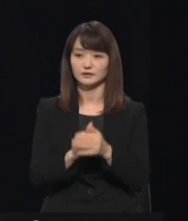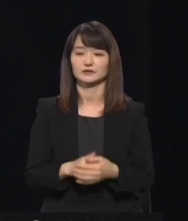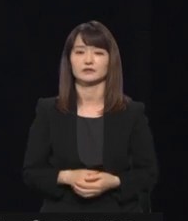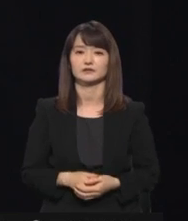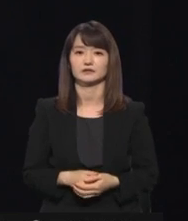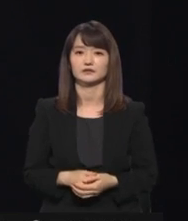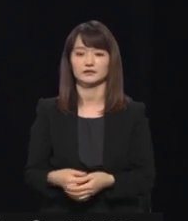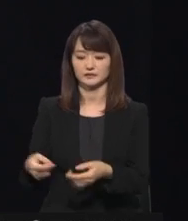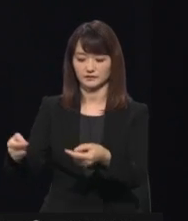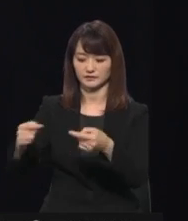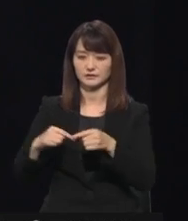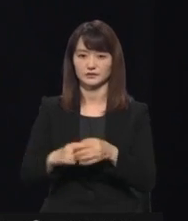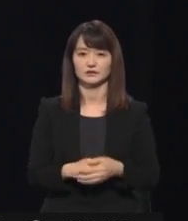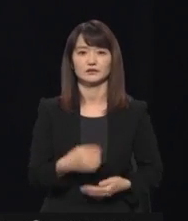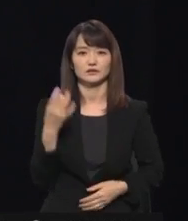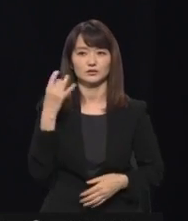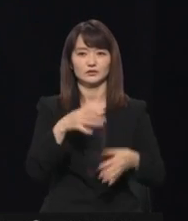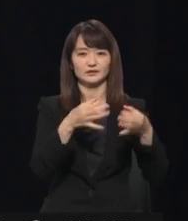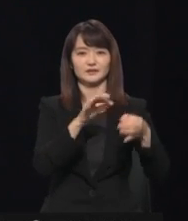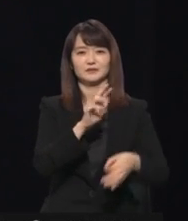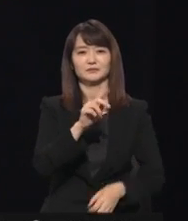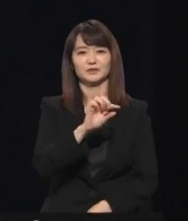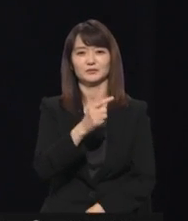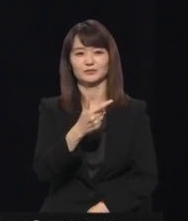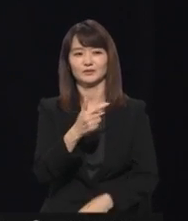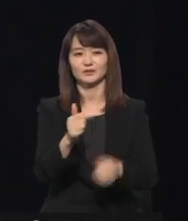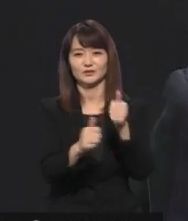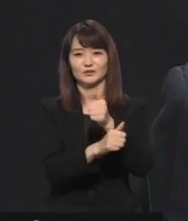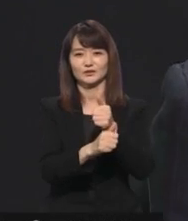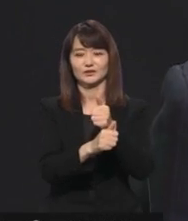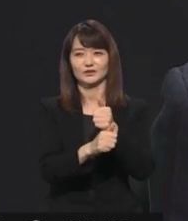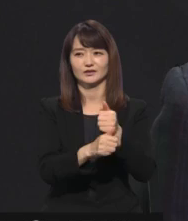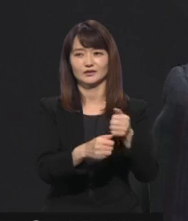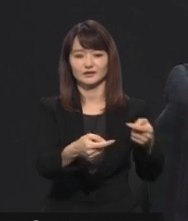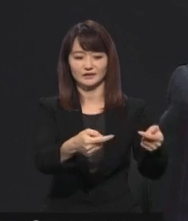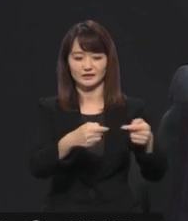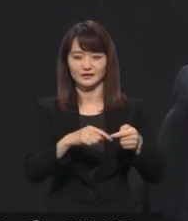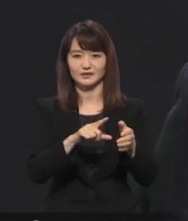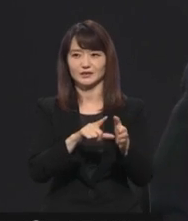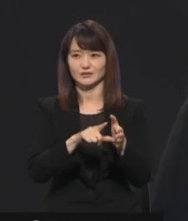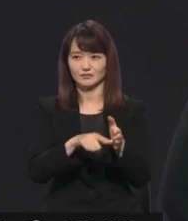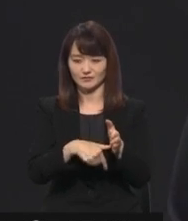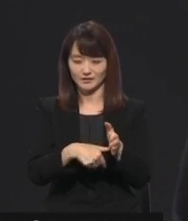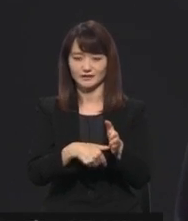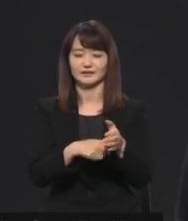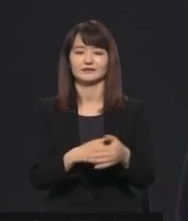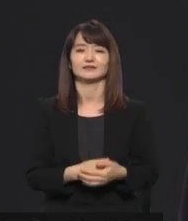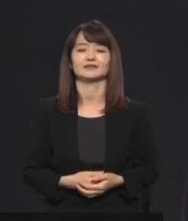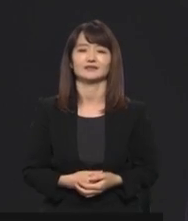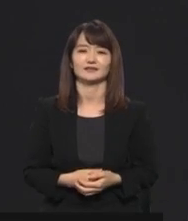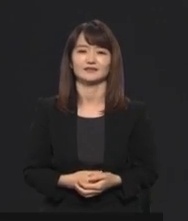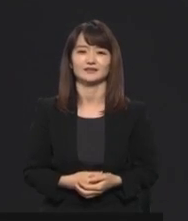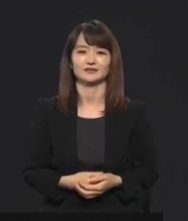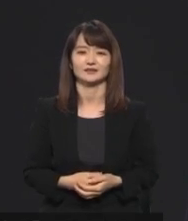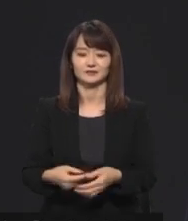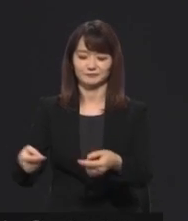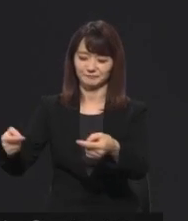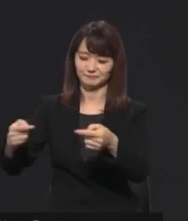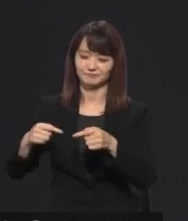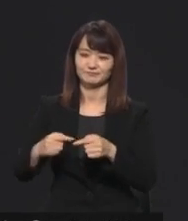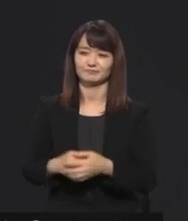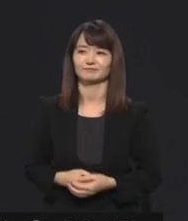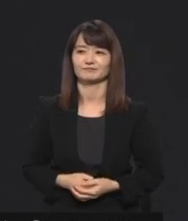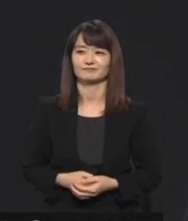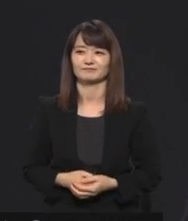원래는 김병민 위원님이 쓰다 오게 해 달라고요 예 제가 아무리 시청률 중에도 그렇게 한 건 아닌 것 같다 아 우리 강심